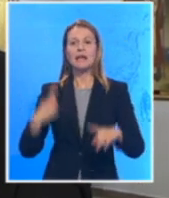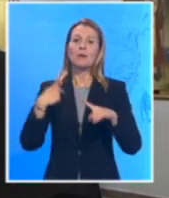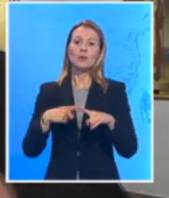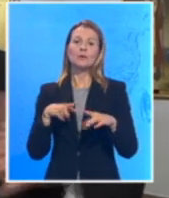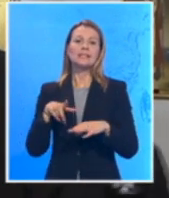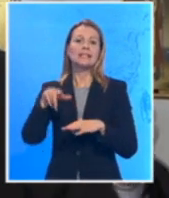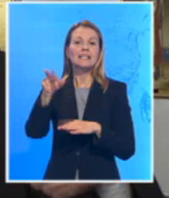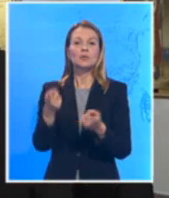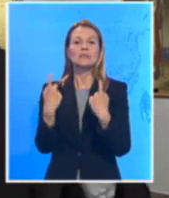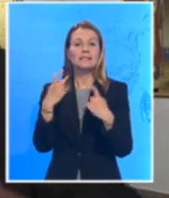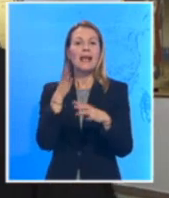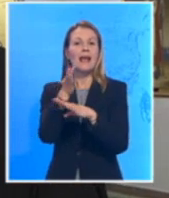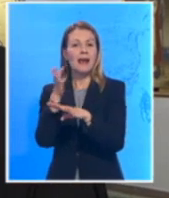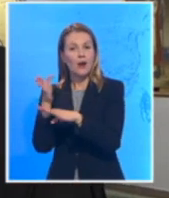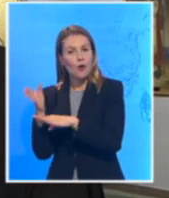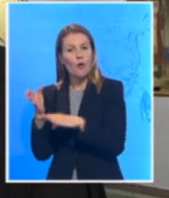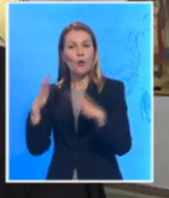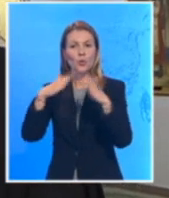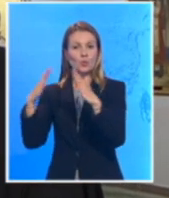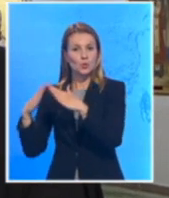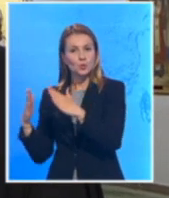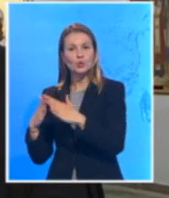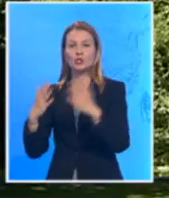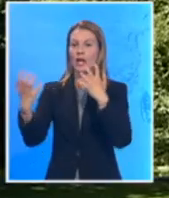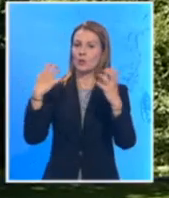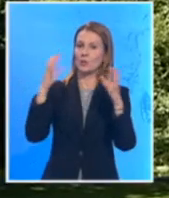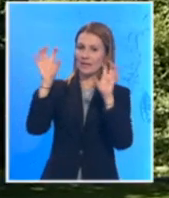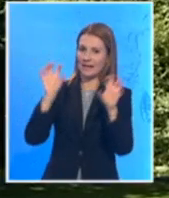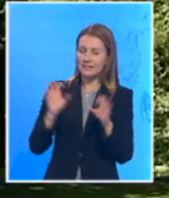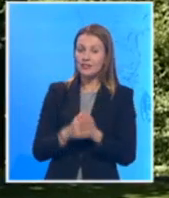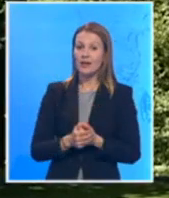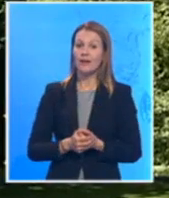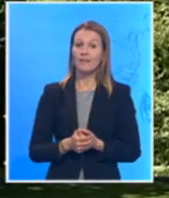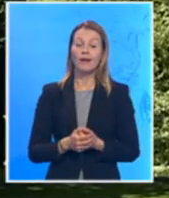po selu, po kućama i kitili kuće i time